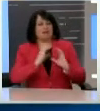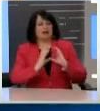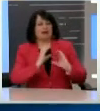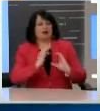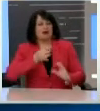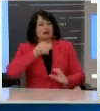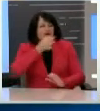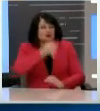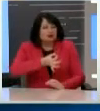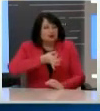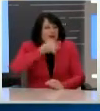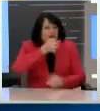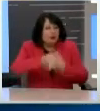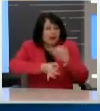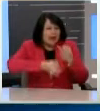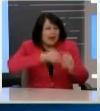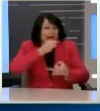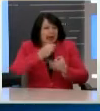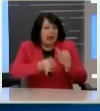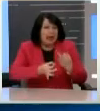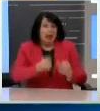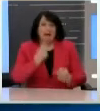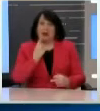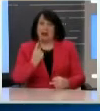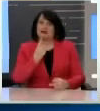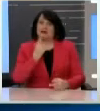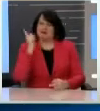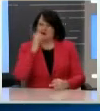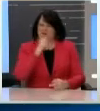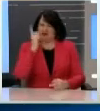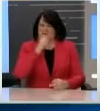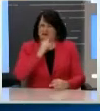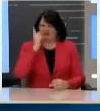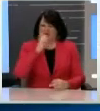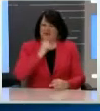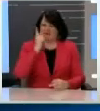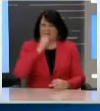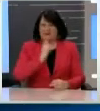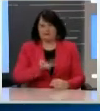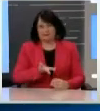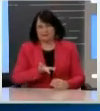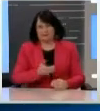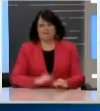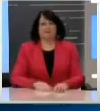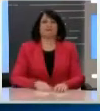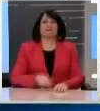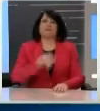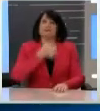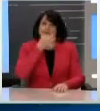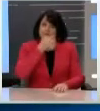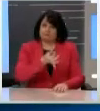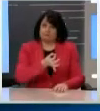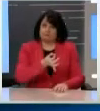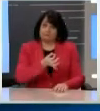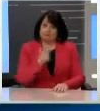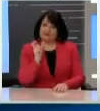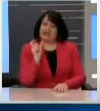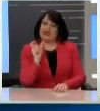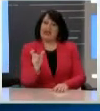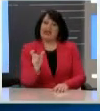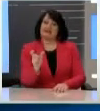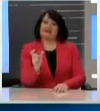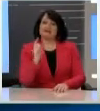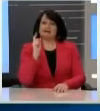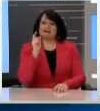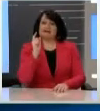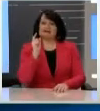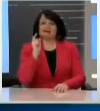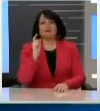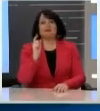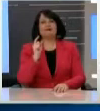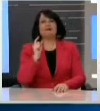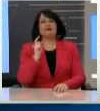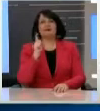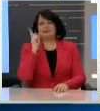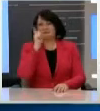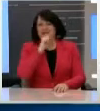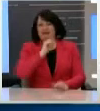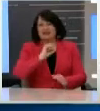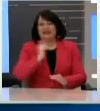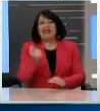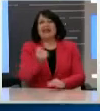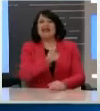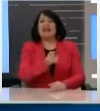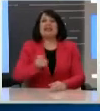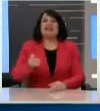κάνετε. Όμως, επιτρέψτε μου να σας θυμίσω ότι ο όρος πρωτοχρησιμοποιήθηκε στη χώρα